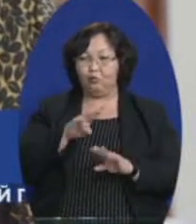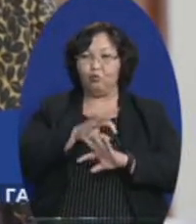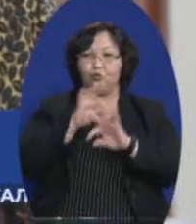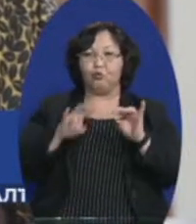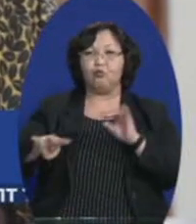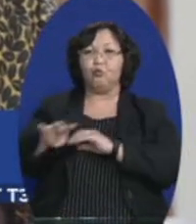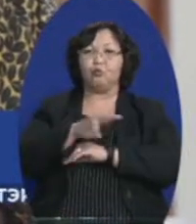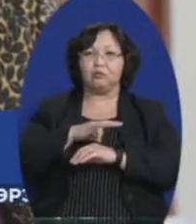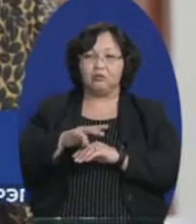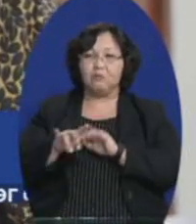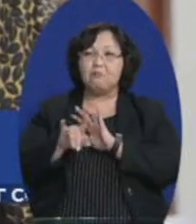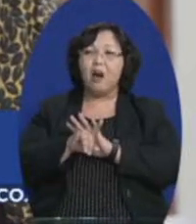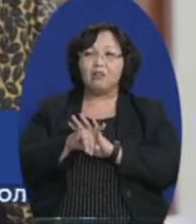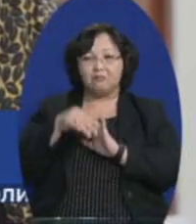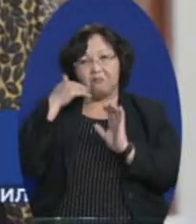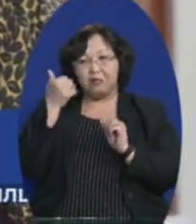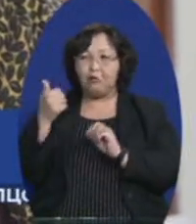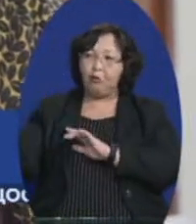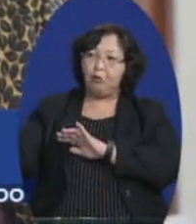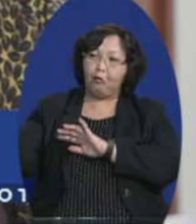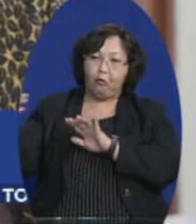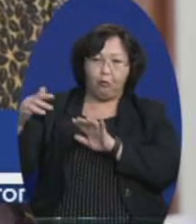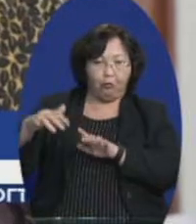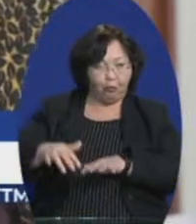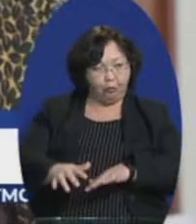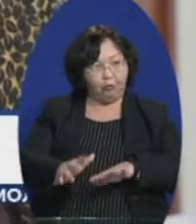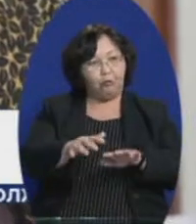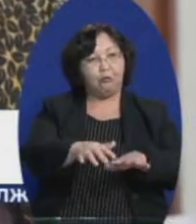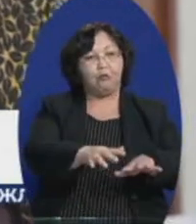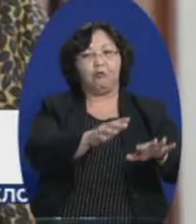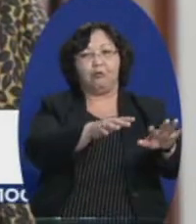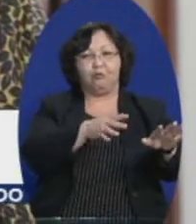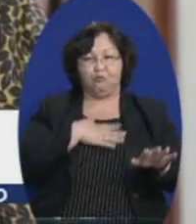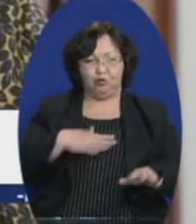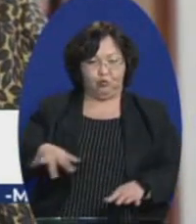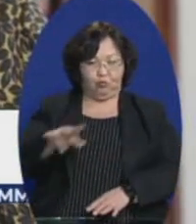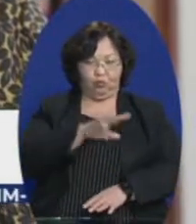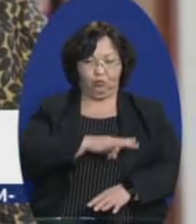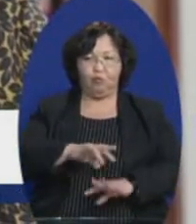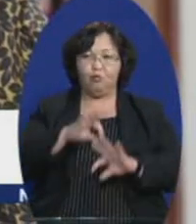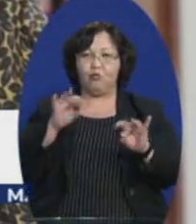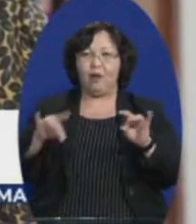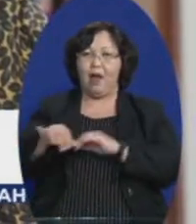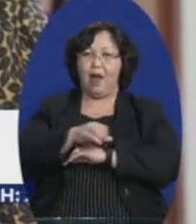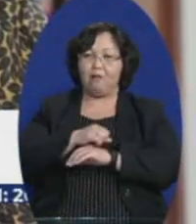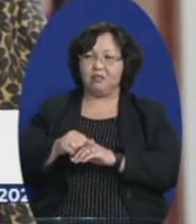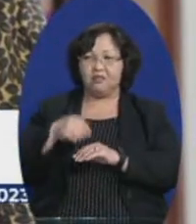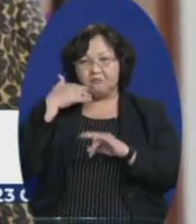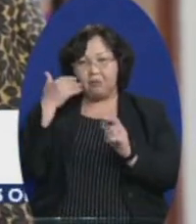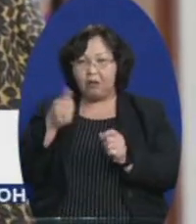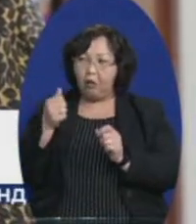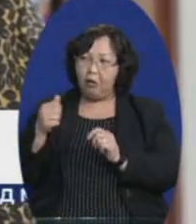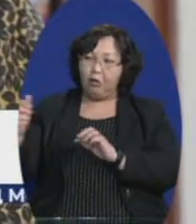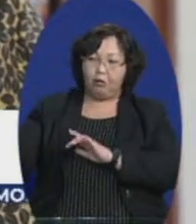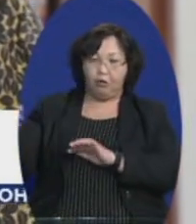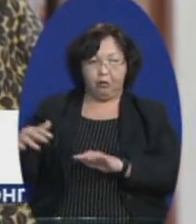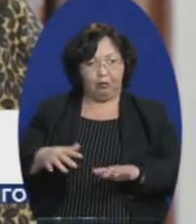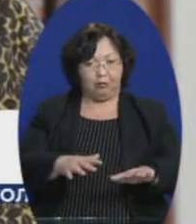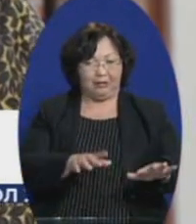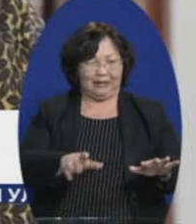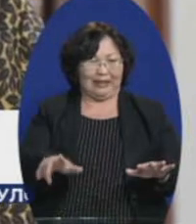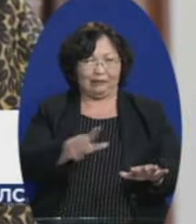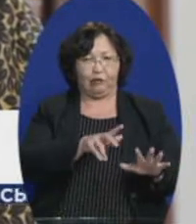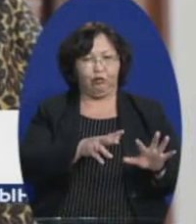бол яг бидний өвөлж хаварж байгаа дээгүүр ингээд дамжиж орж ирдэг учраас яаж энэ нотрийн бүс нутгийн нөлөөлөлт дүрдэхгүй байх вэ? Энэ тал дээр